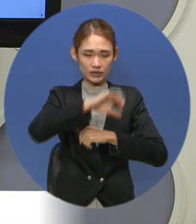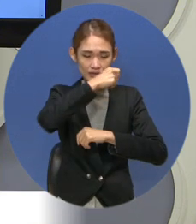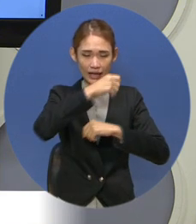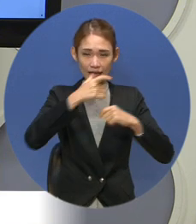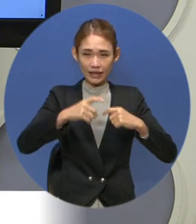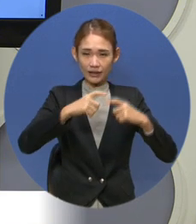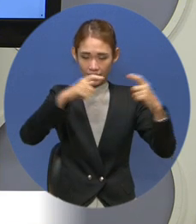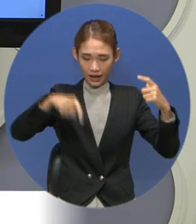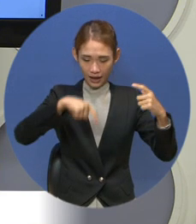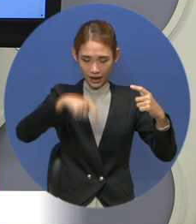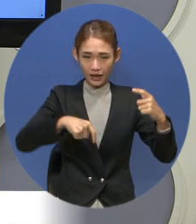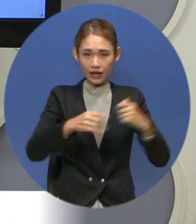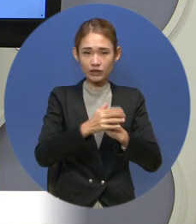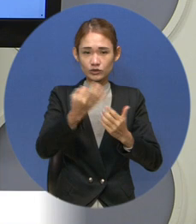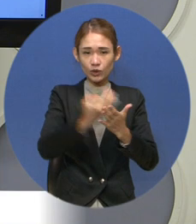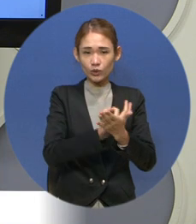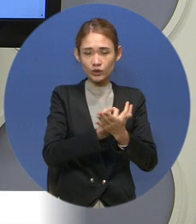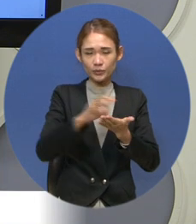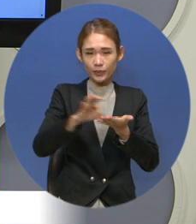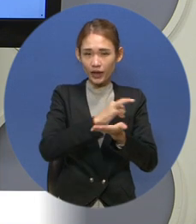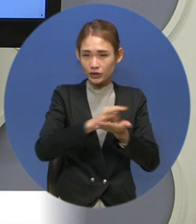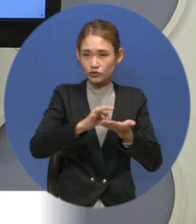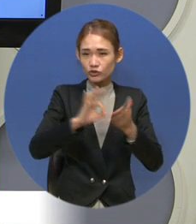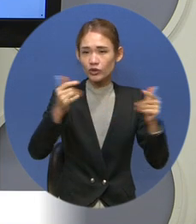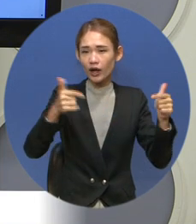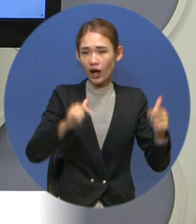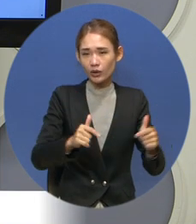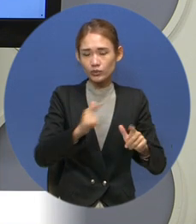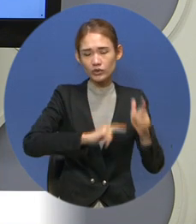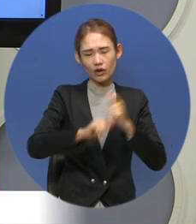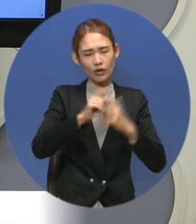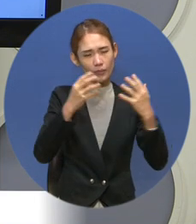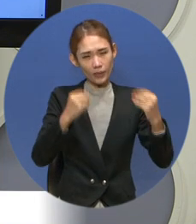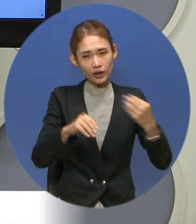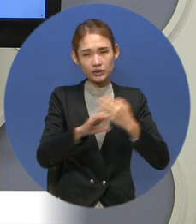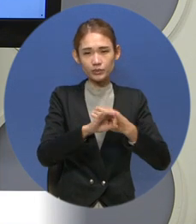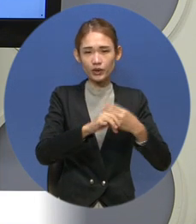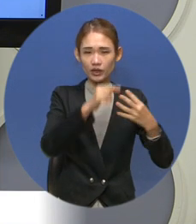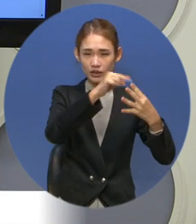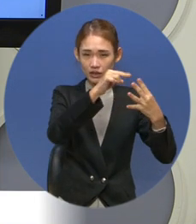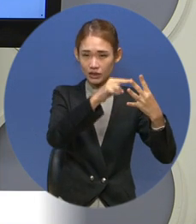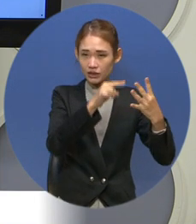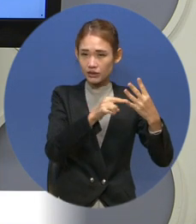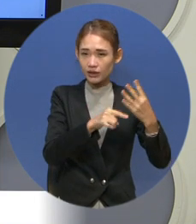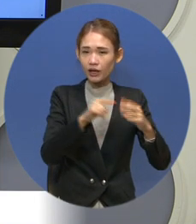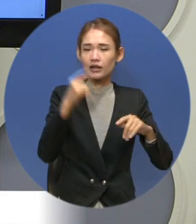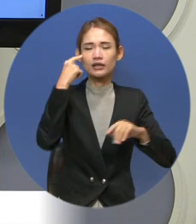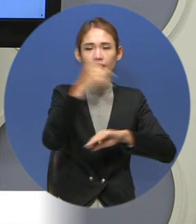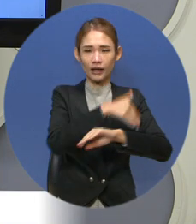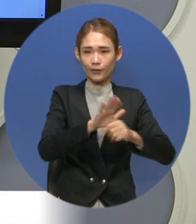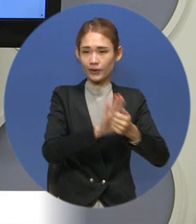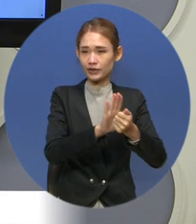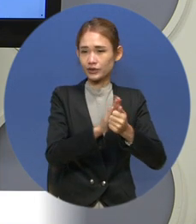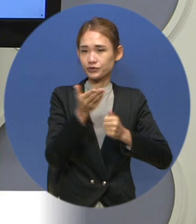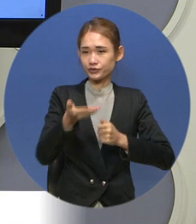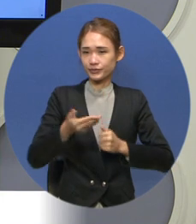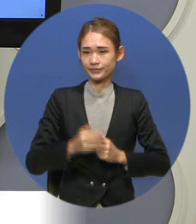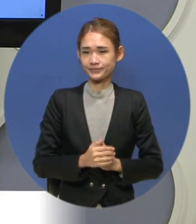내에서 소득 매출 감소율이 높은 순 등 우선순위를 고려해 지급할 예정입니다